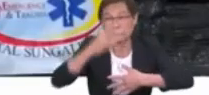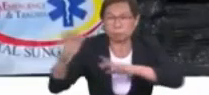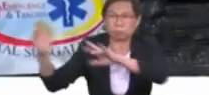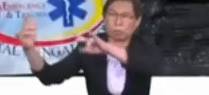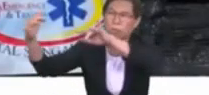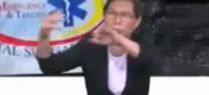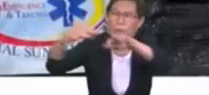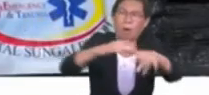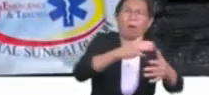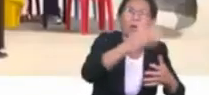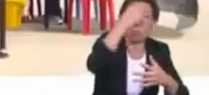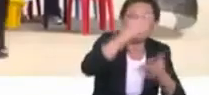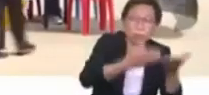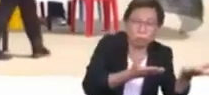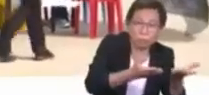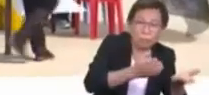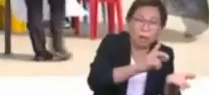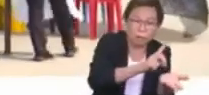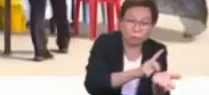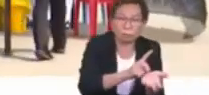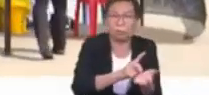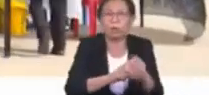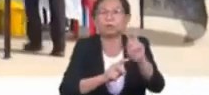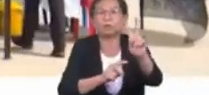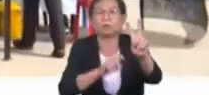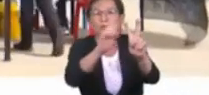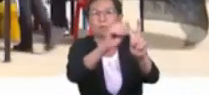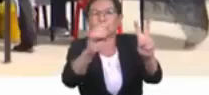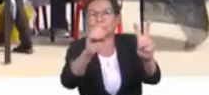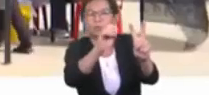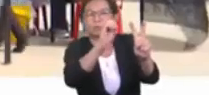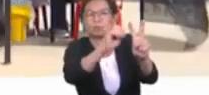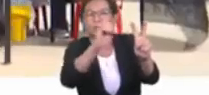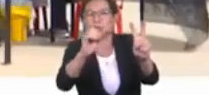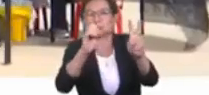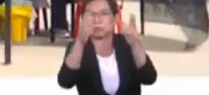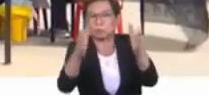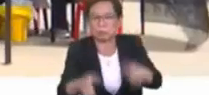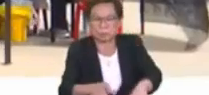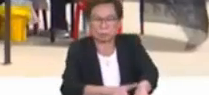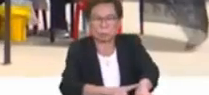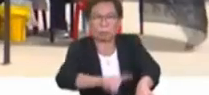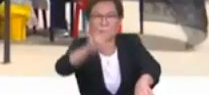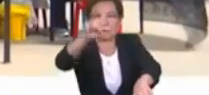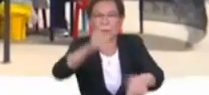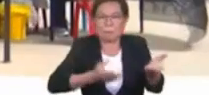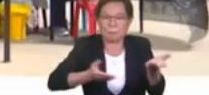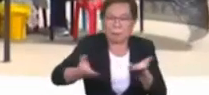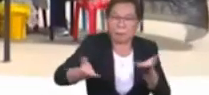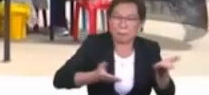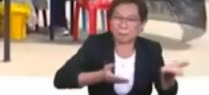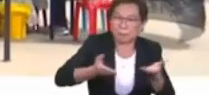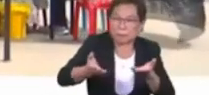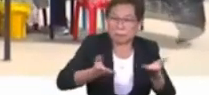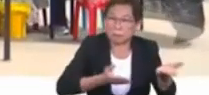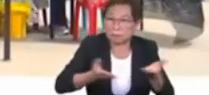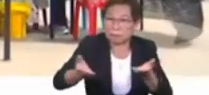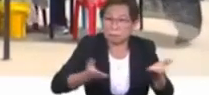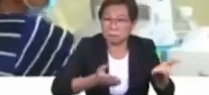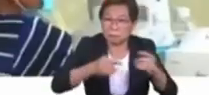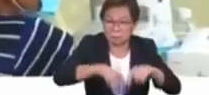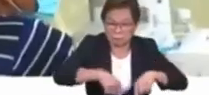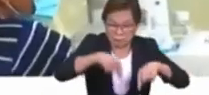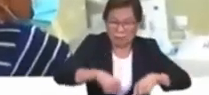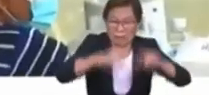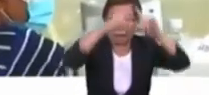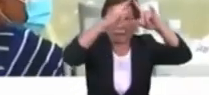datang untuk mendapatkan perkhidmatan kita seramai 200 orang dalam satu masa. Okey, perkhidmatan kita dekat kem